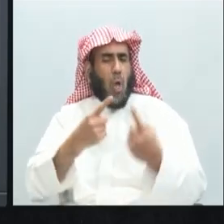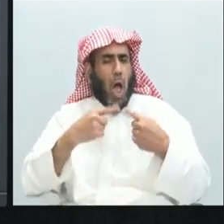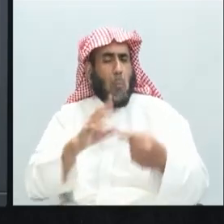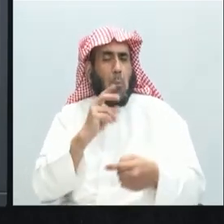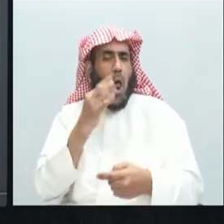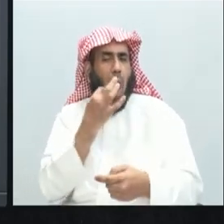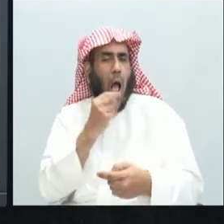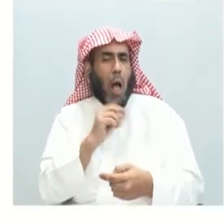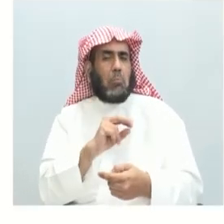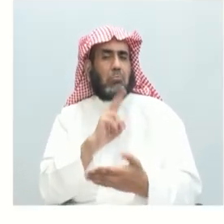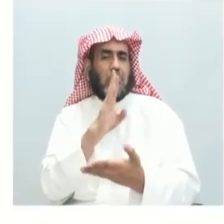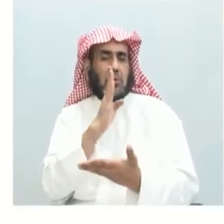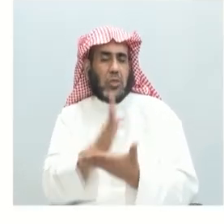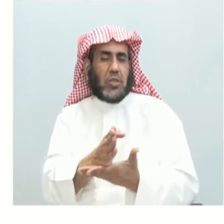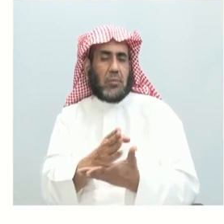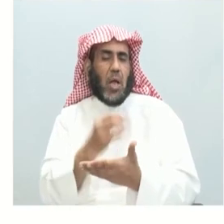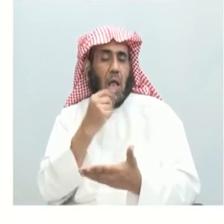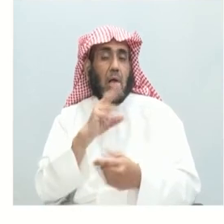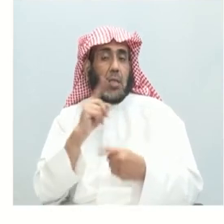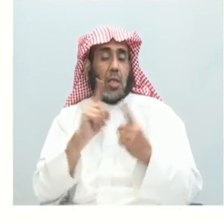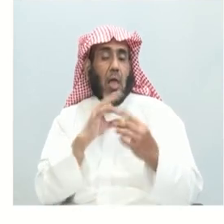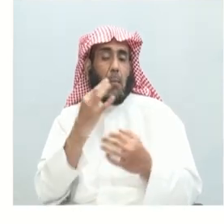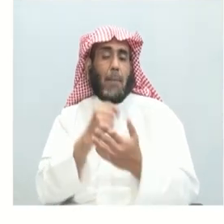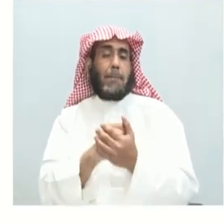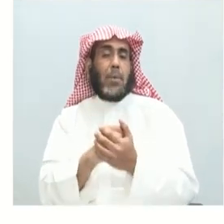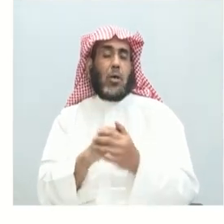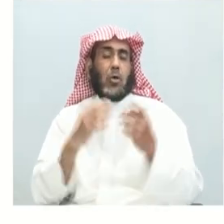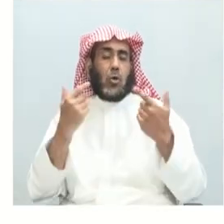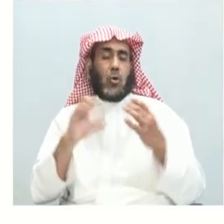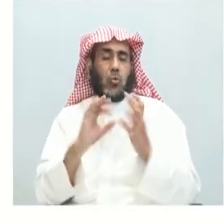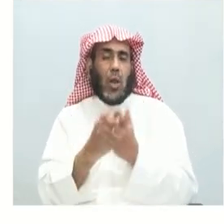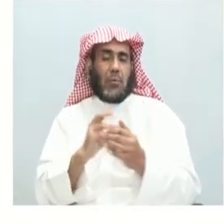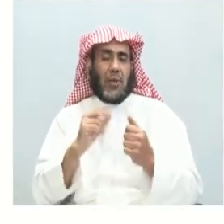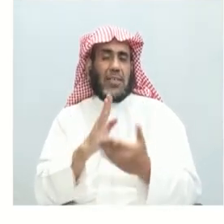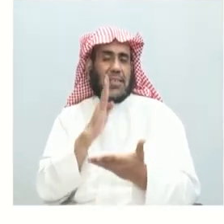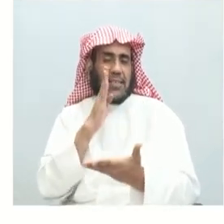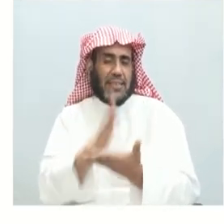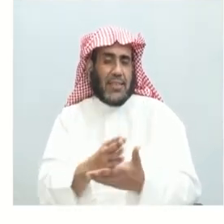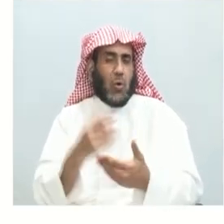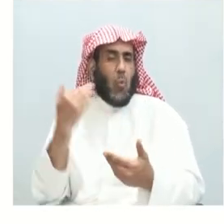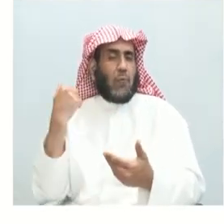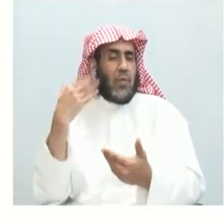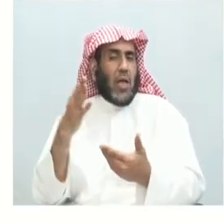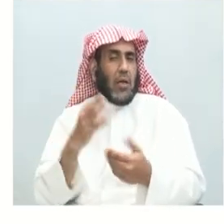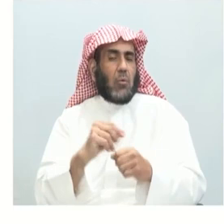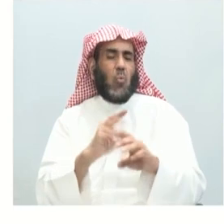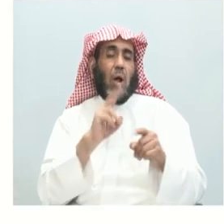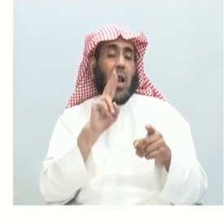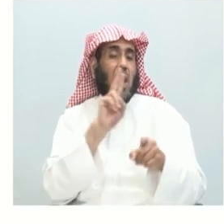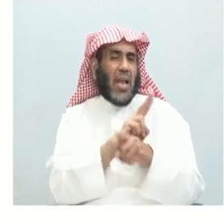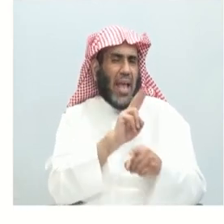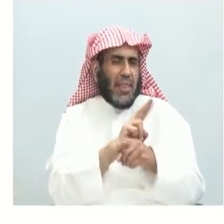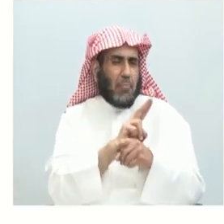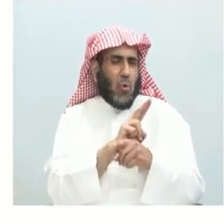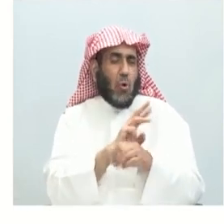بماذا بالصدق عده امام طلابي صفي عن الصدق وفضائله والكذب الصدق